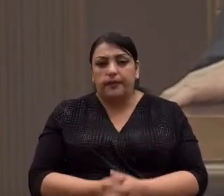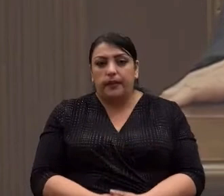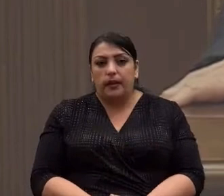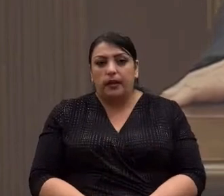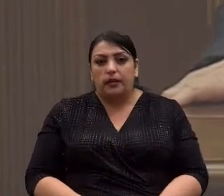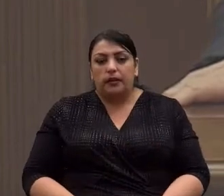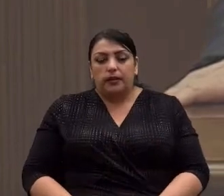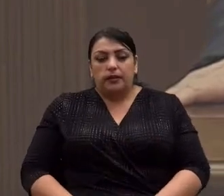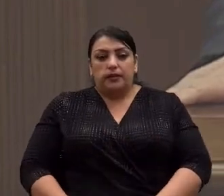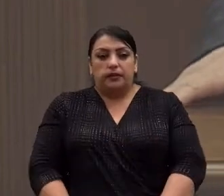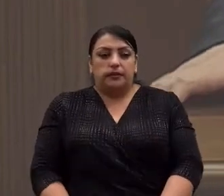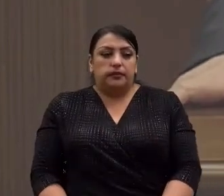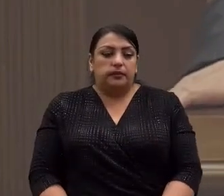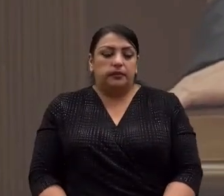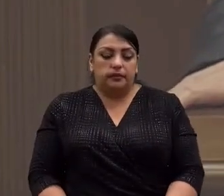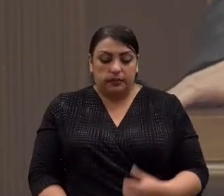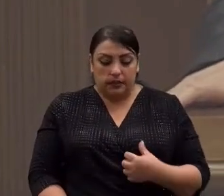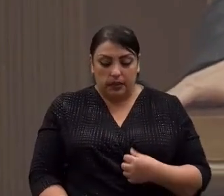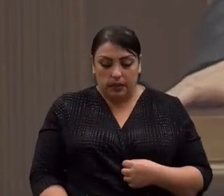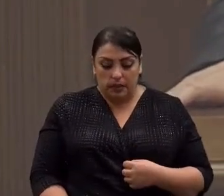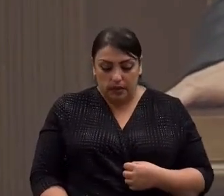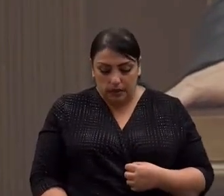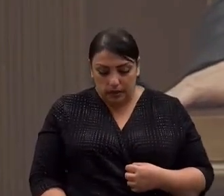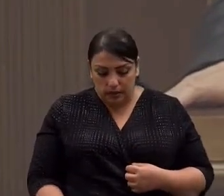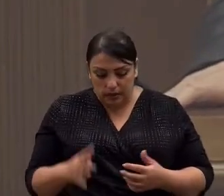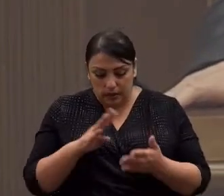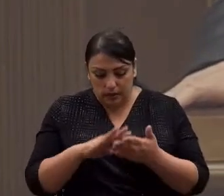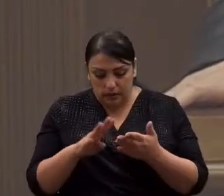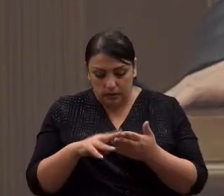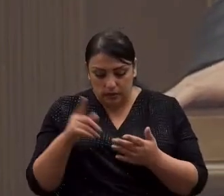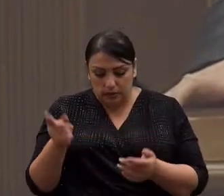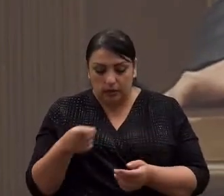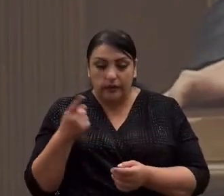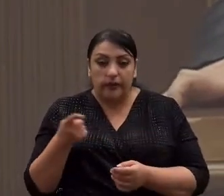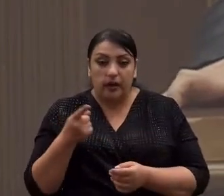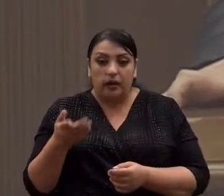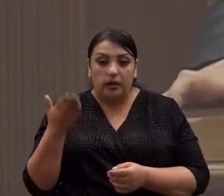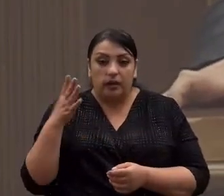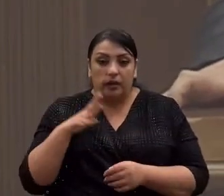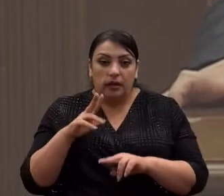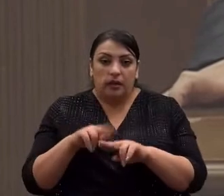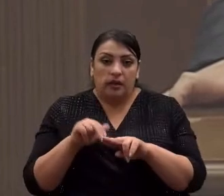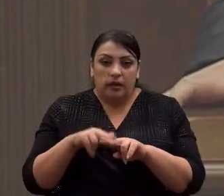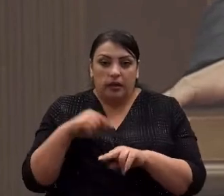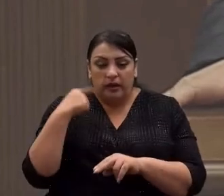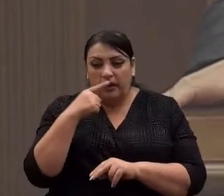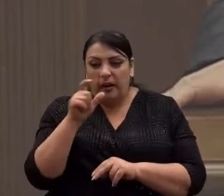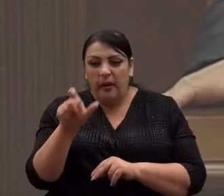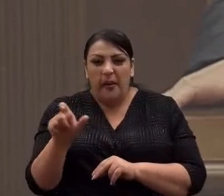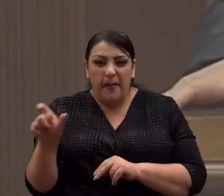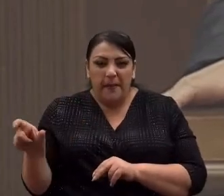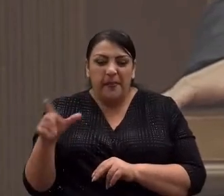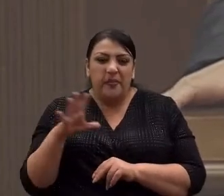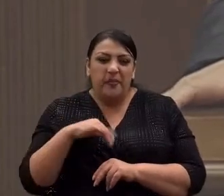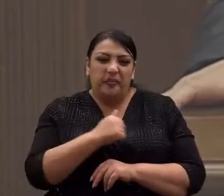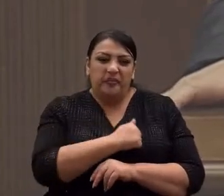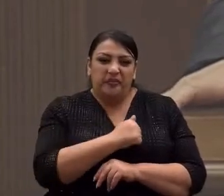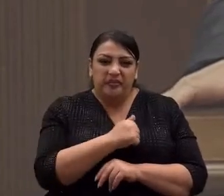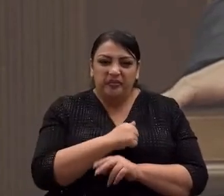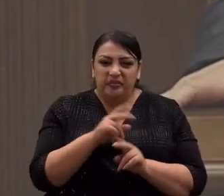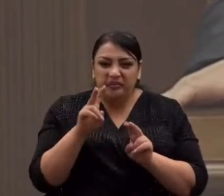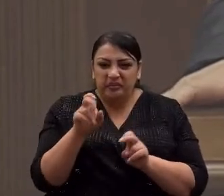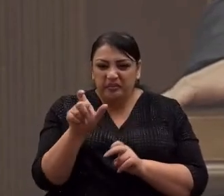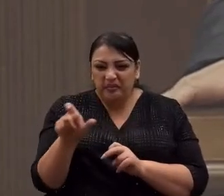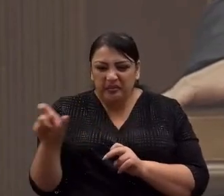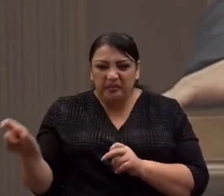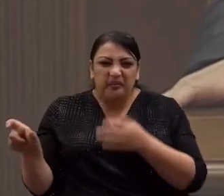Կադրային քաղաքականության ես ուզում եմ էլի վերադառնալ, որտեղ 90-ական թվականներից սկսել եմ ոստիկանության կադրային քաղաքականության, հետո զինված ուժերի, հետո վարչապետ